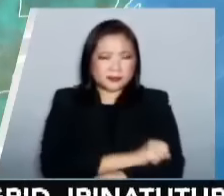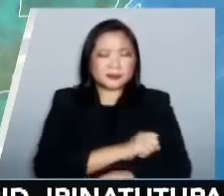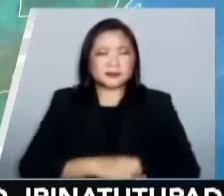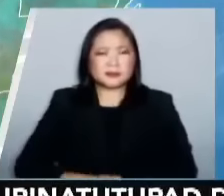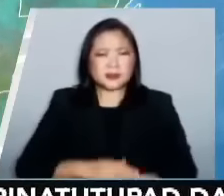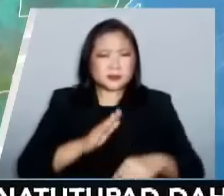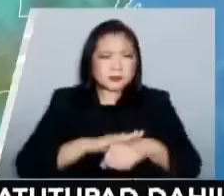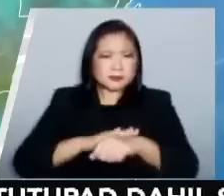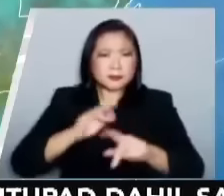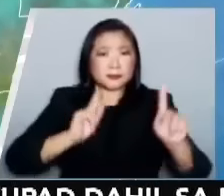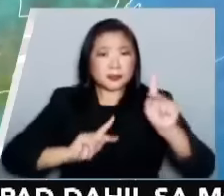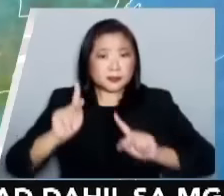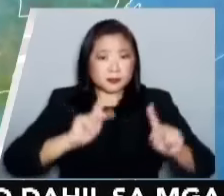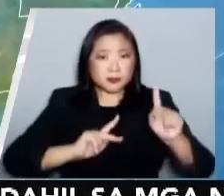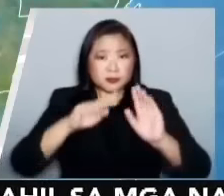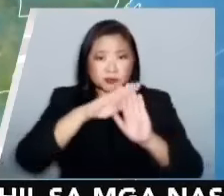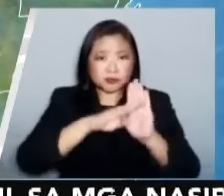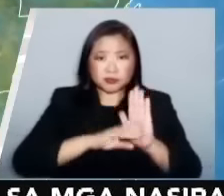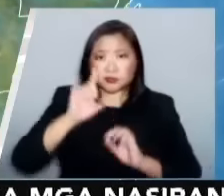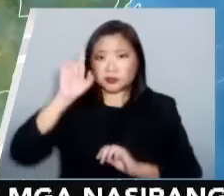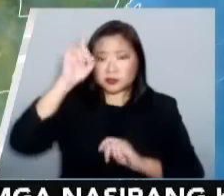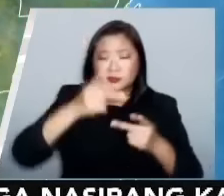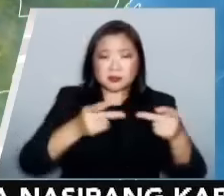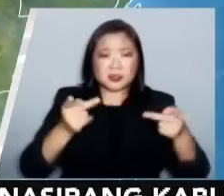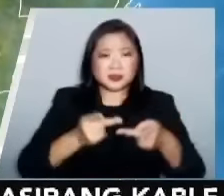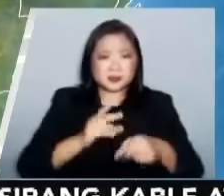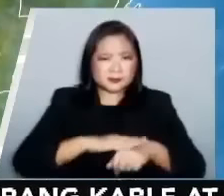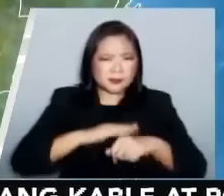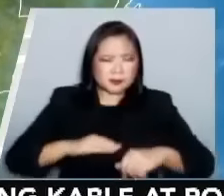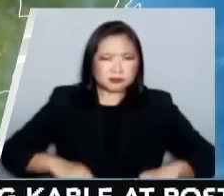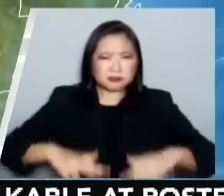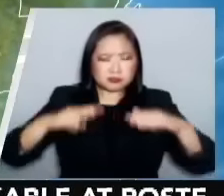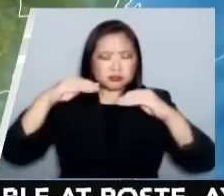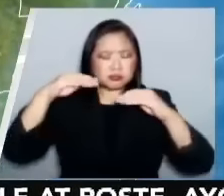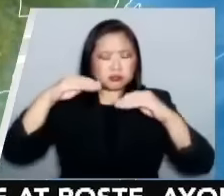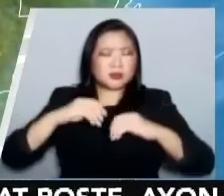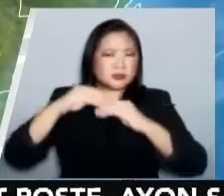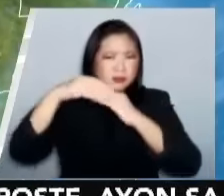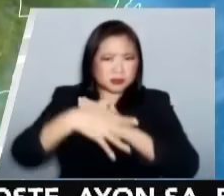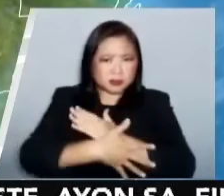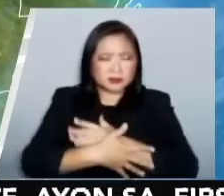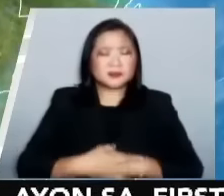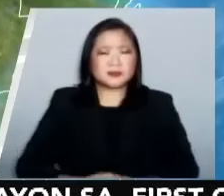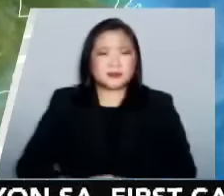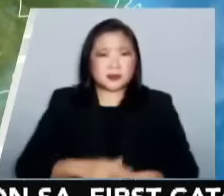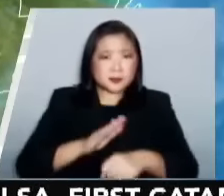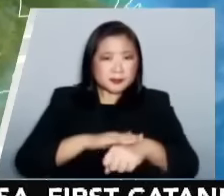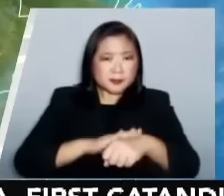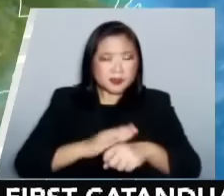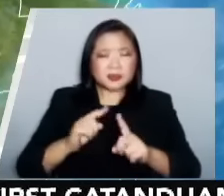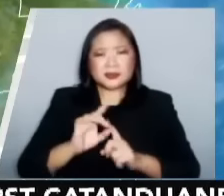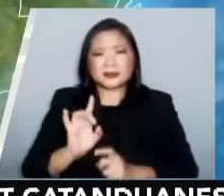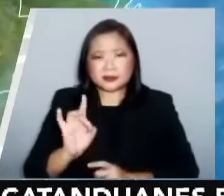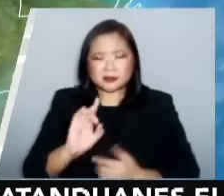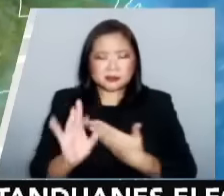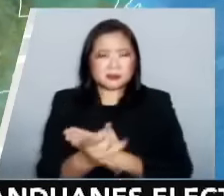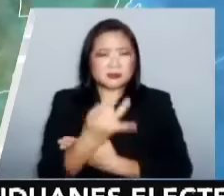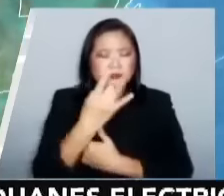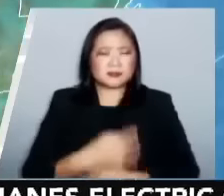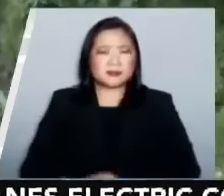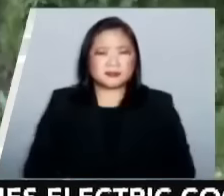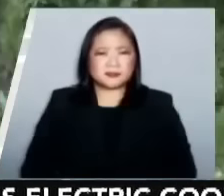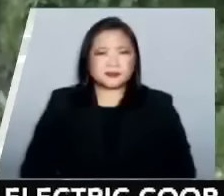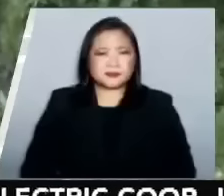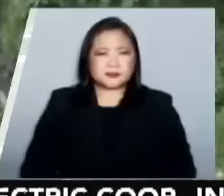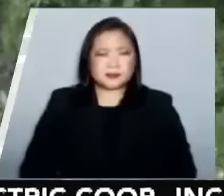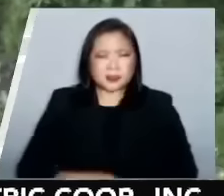lugar mula sa banta ng baha at landslide. Tatagal po ang mga nabanggit na babala hanggang alas 8 ngayong umaga. Paalala mga kapuso,